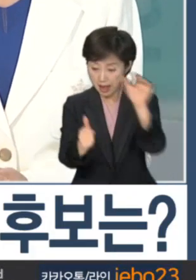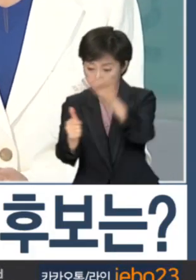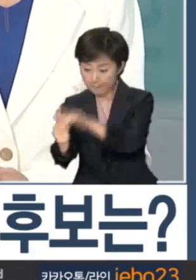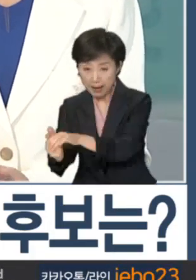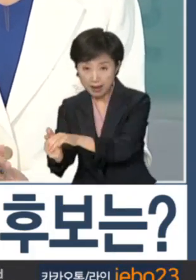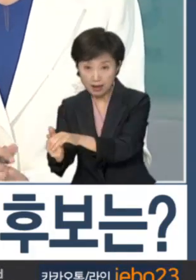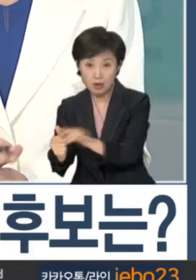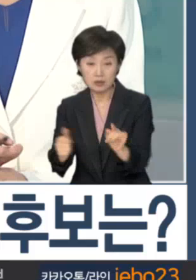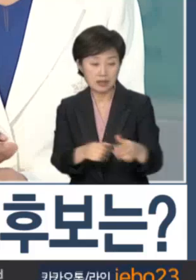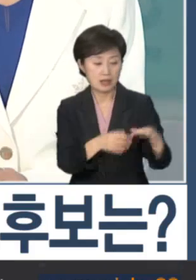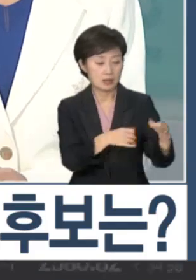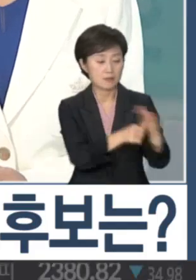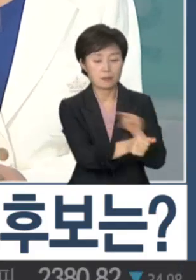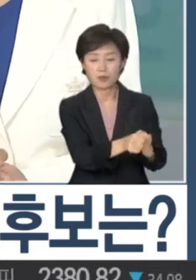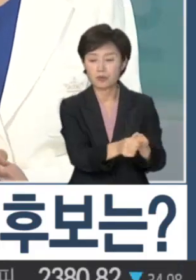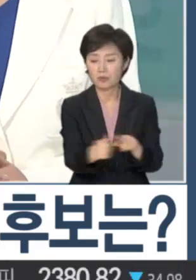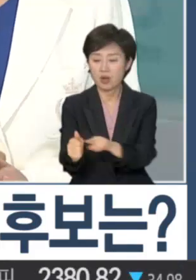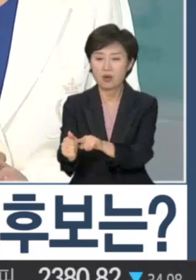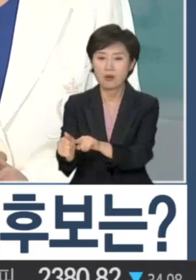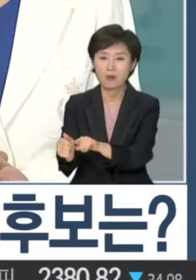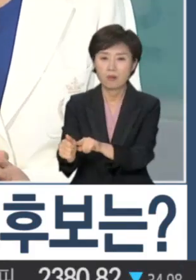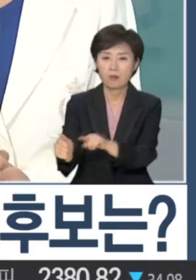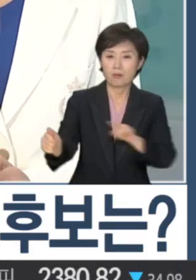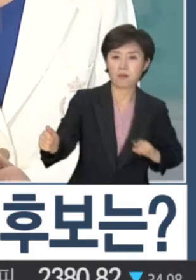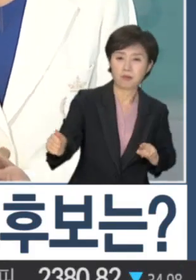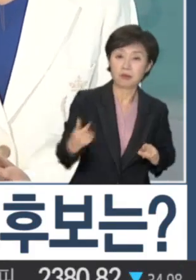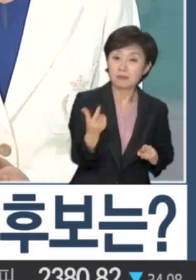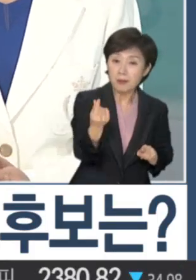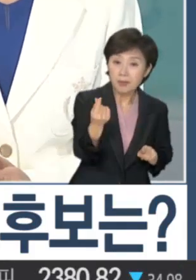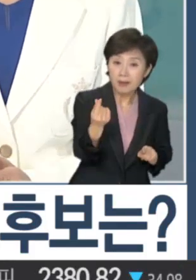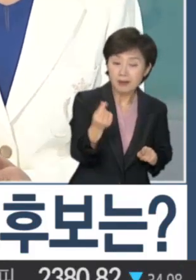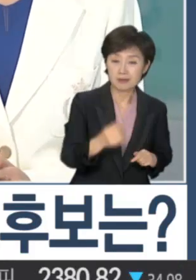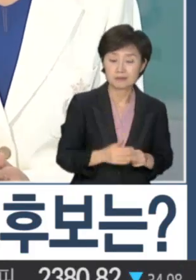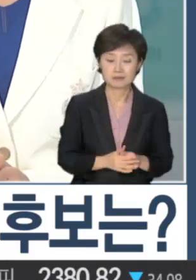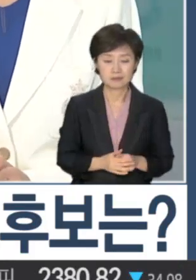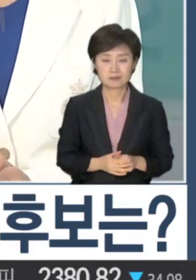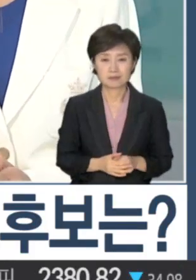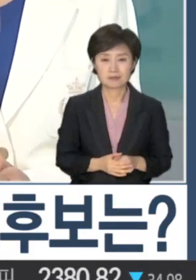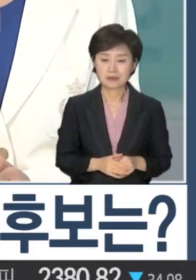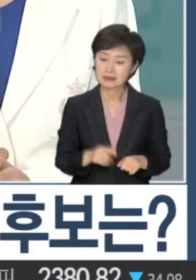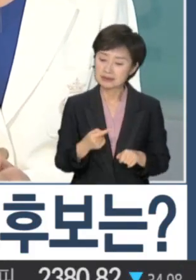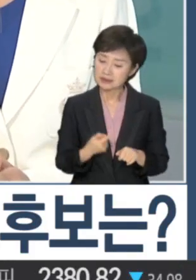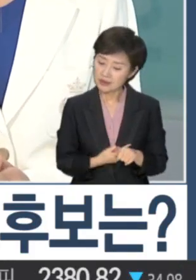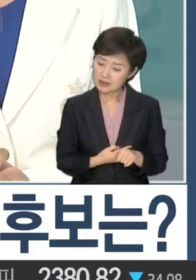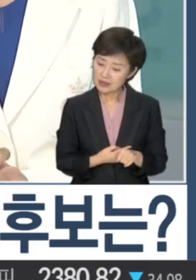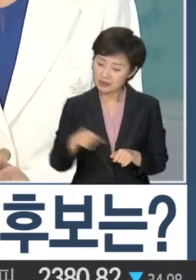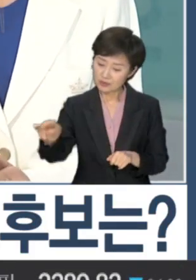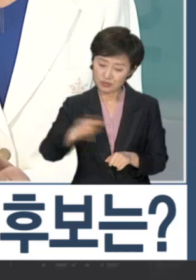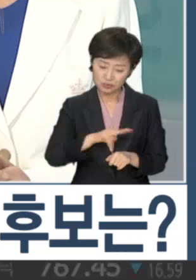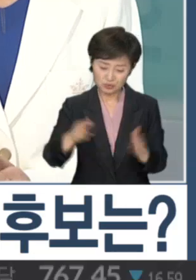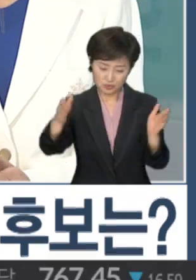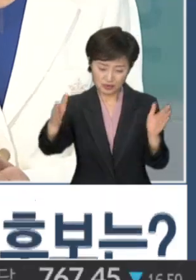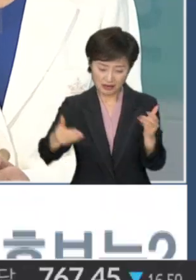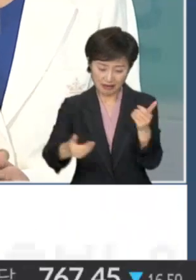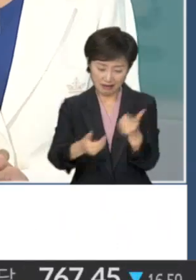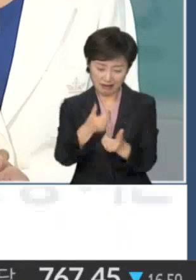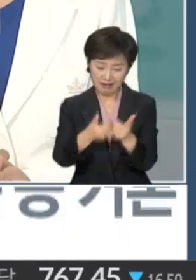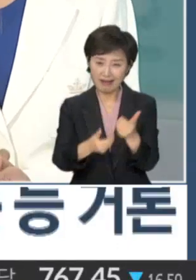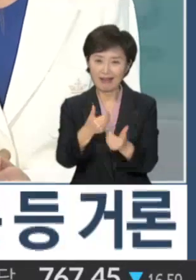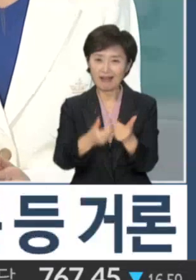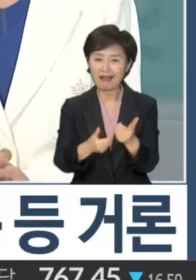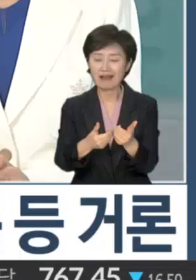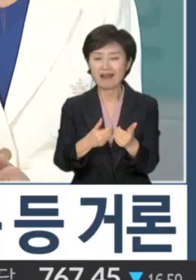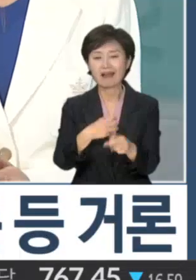김기현 대표는 사실은 뒷전으로 물러나게 되는 거 아니겠습니까? 그런 것들이 가능할까라는 의구심을